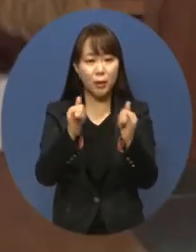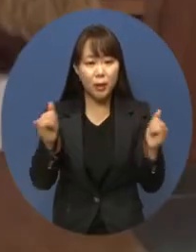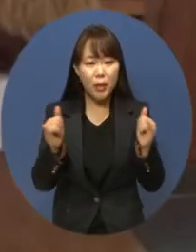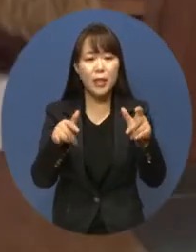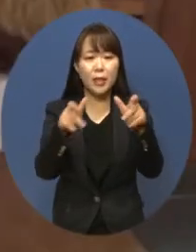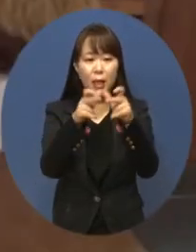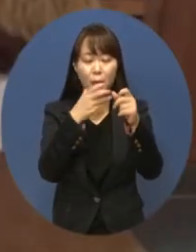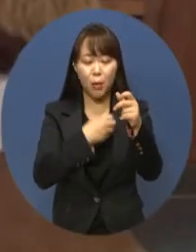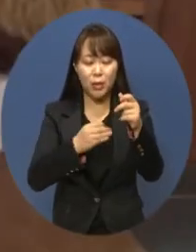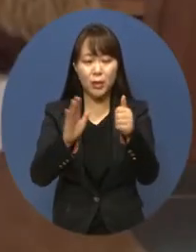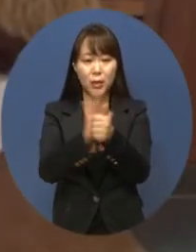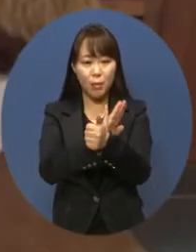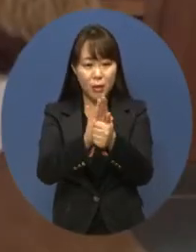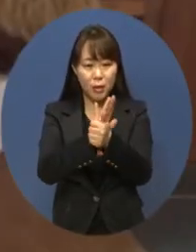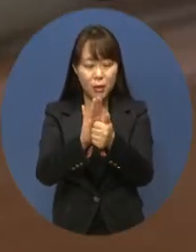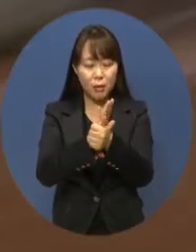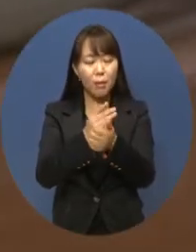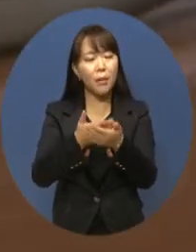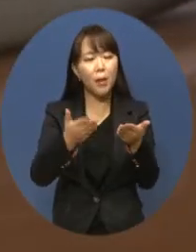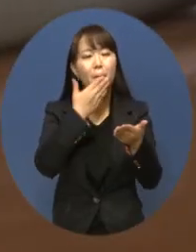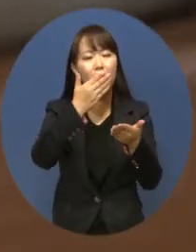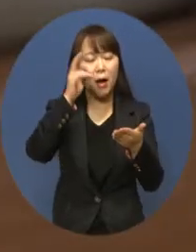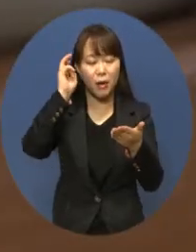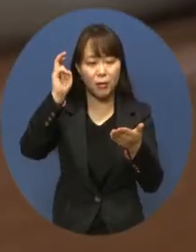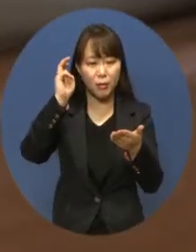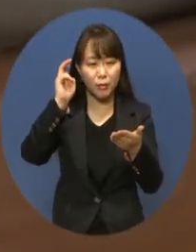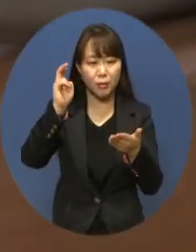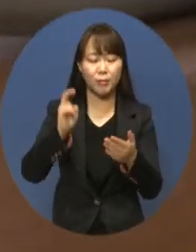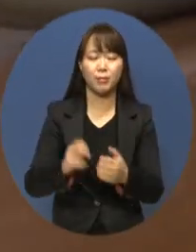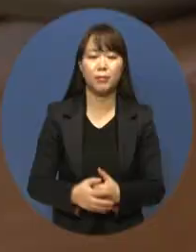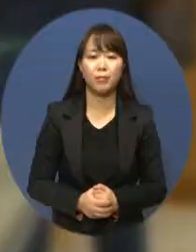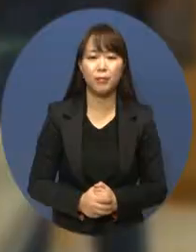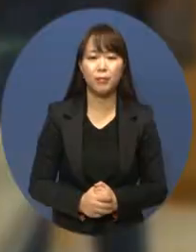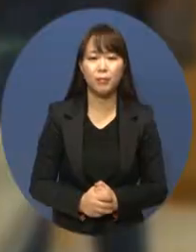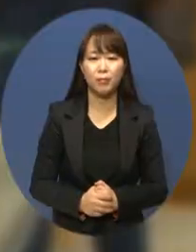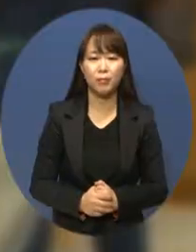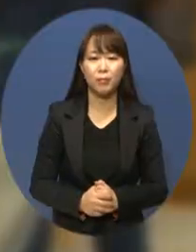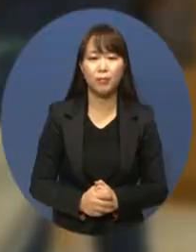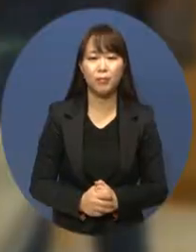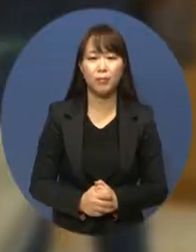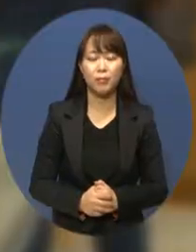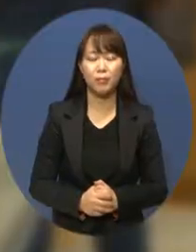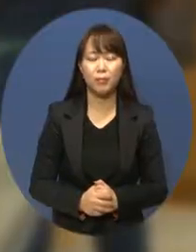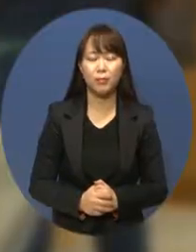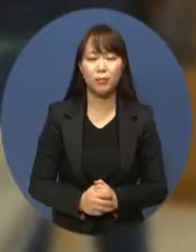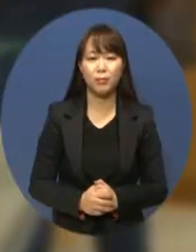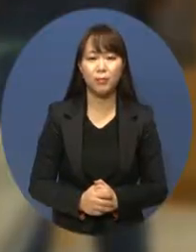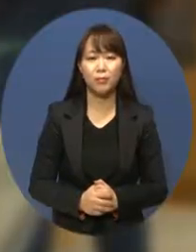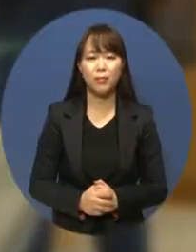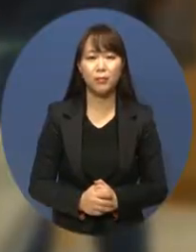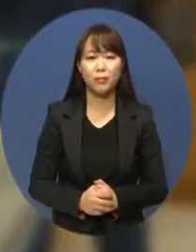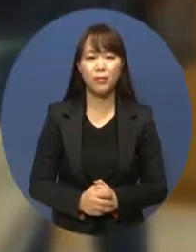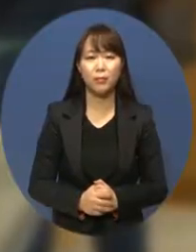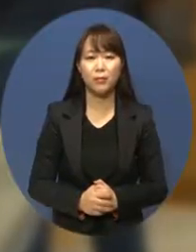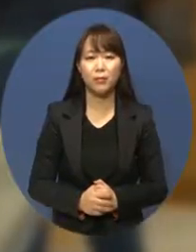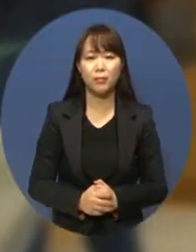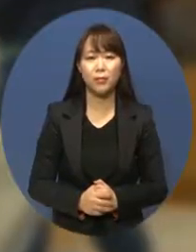창 애인 복지 서비스를 받을 수 있을 것으로 기대를 밝혔습니다 복지 tv 뉴스 박성용 입니다